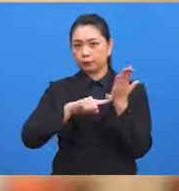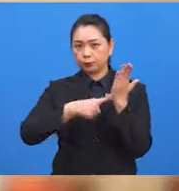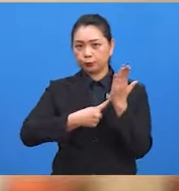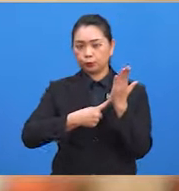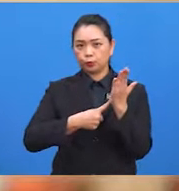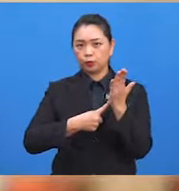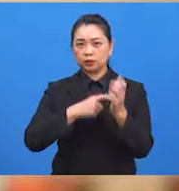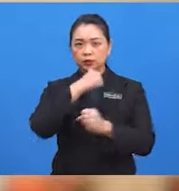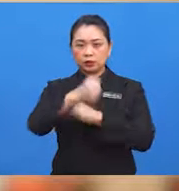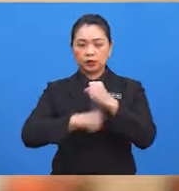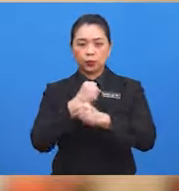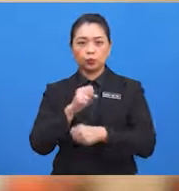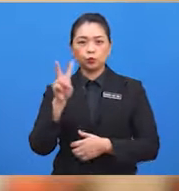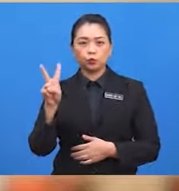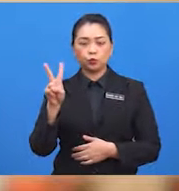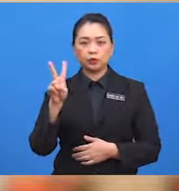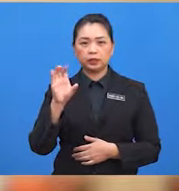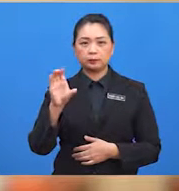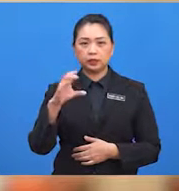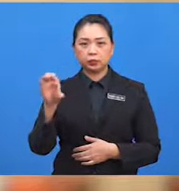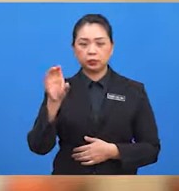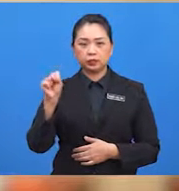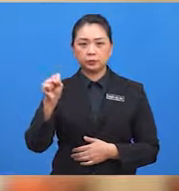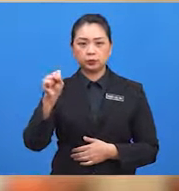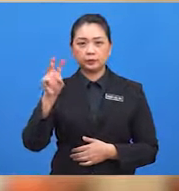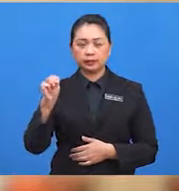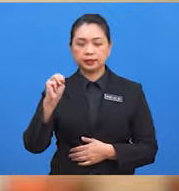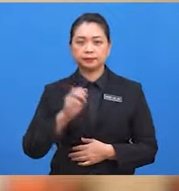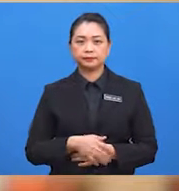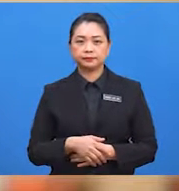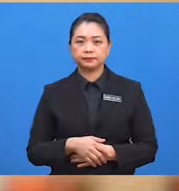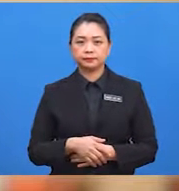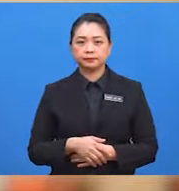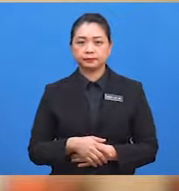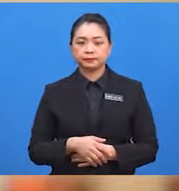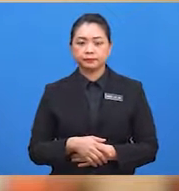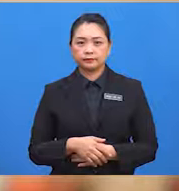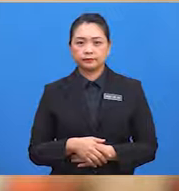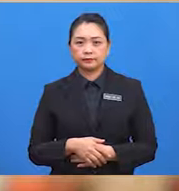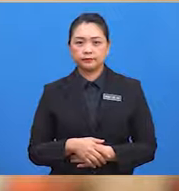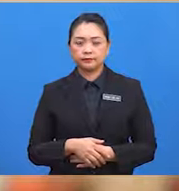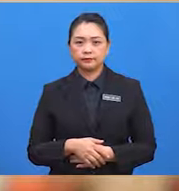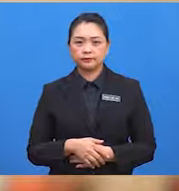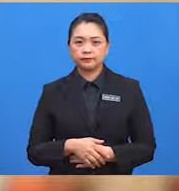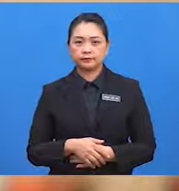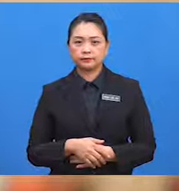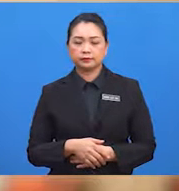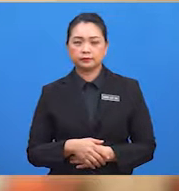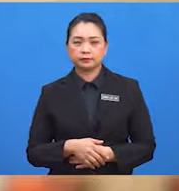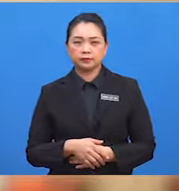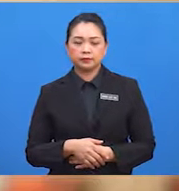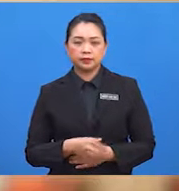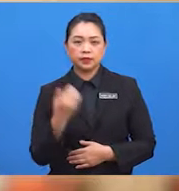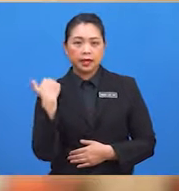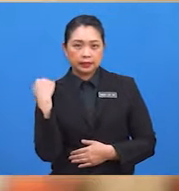tahun 2500 sebelum Masihi. Di bahagian barat laut India, terdapat penduduk yang